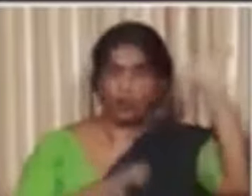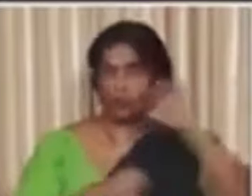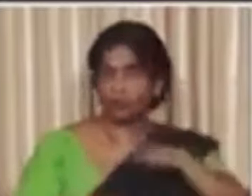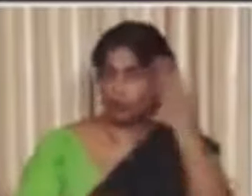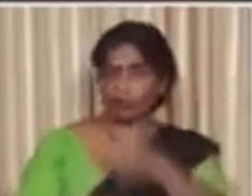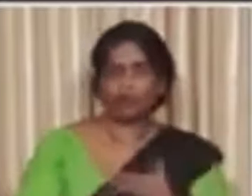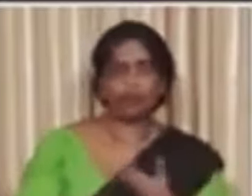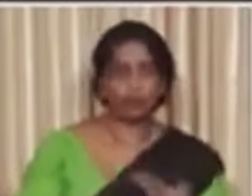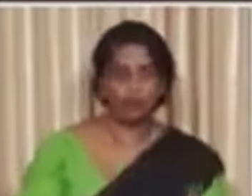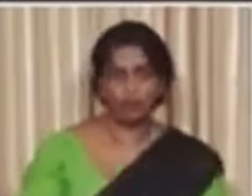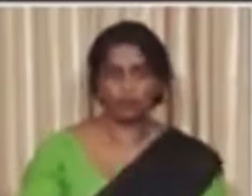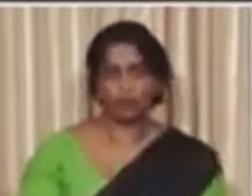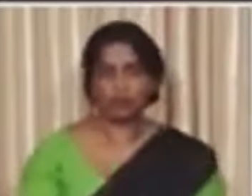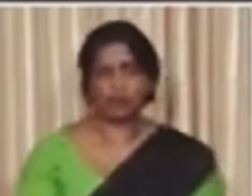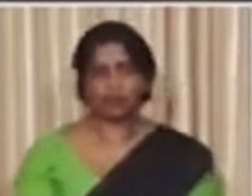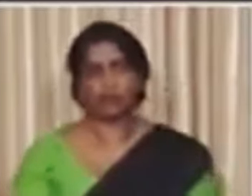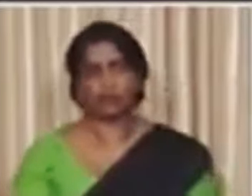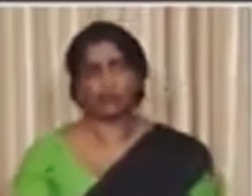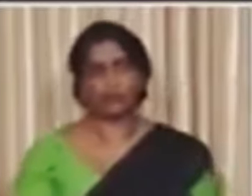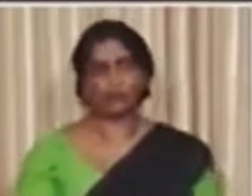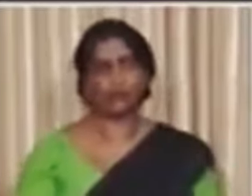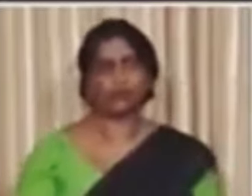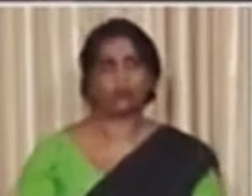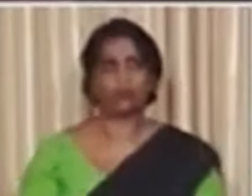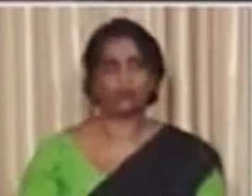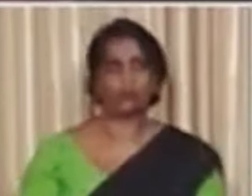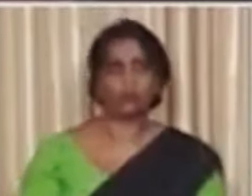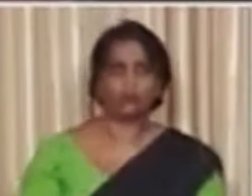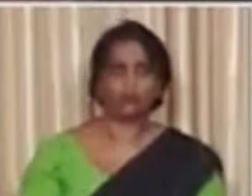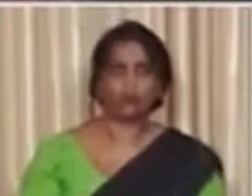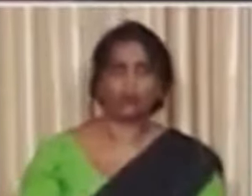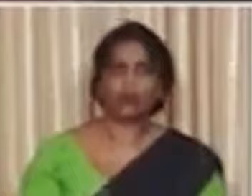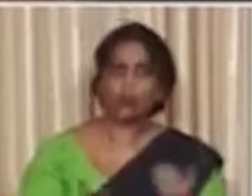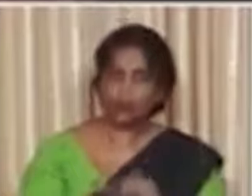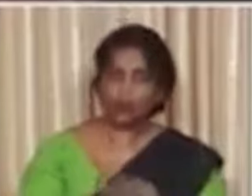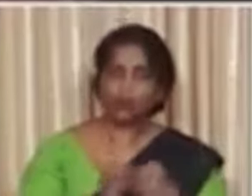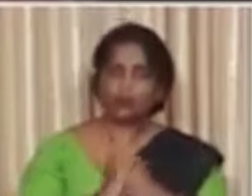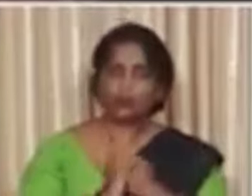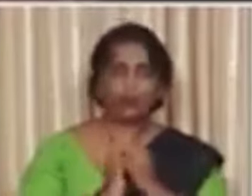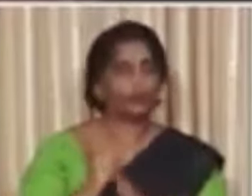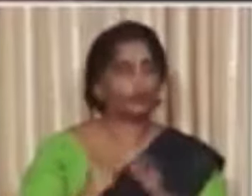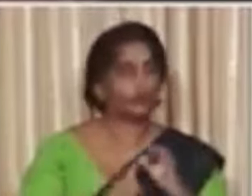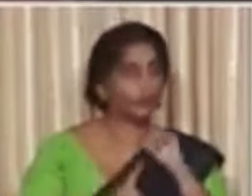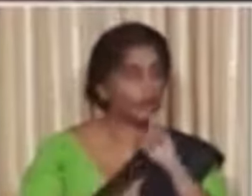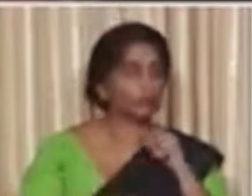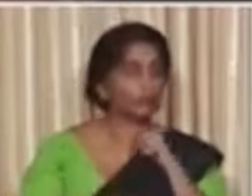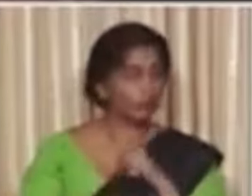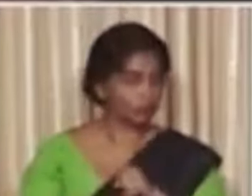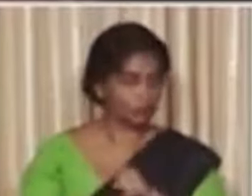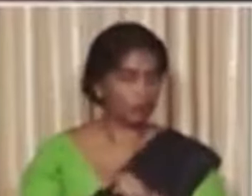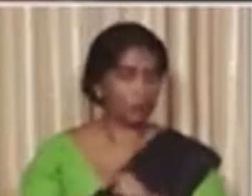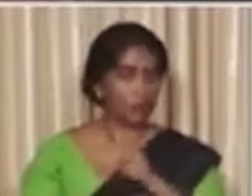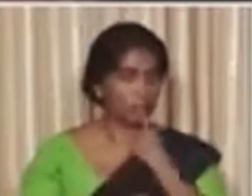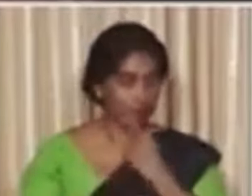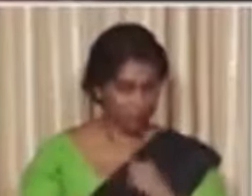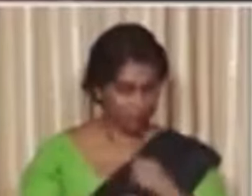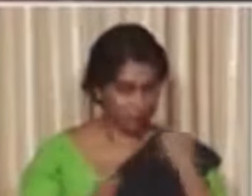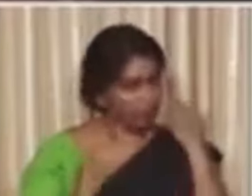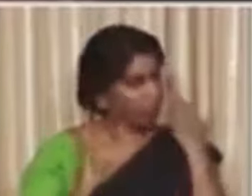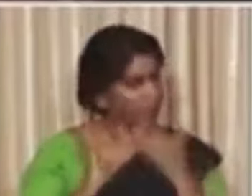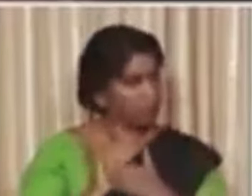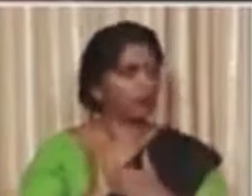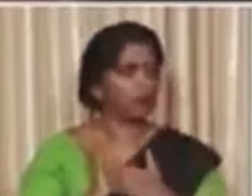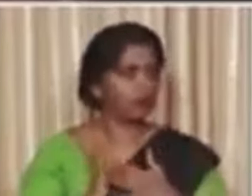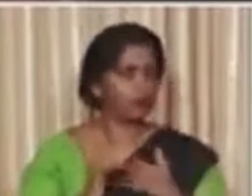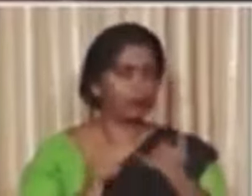මිනිස්සු මම යලිත් ගරු මන්ත්‍රීතුමාට කියනවා මේ වෙනකොටත් ඔබතුමාගේ නගපු කාරණාව